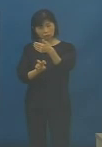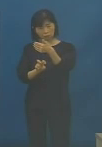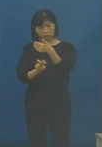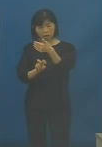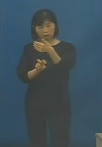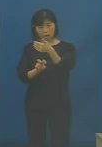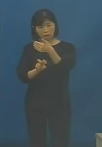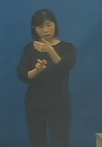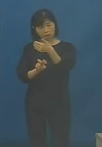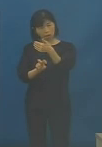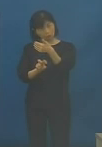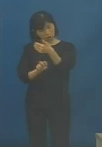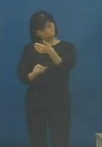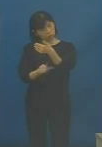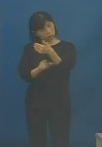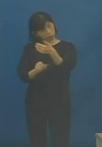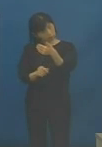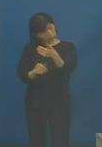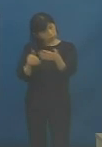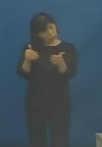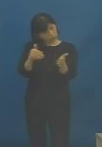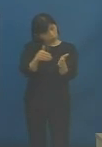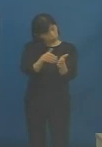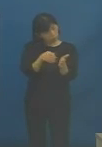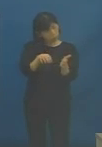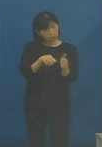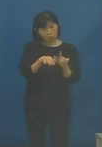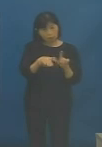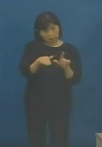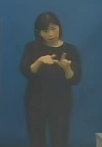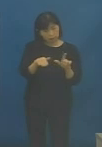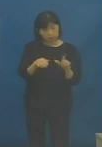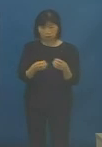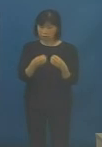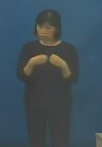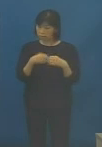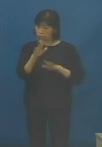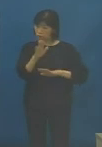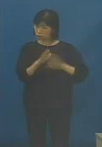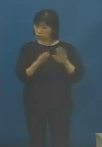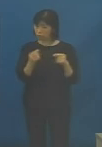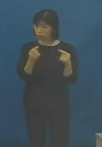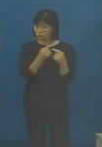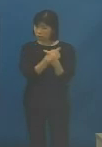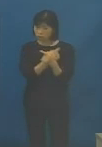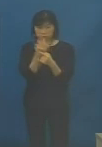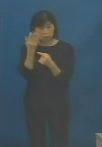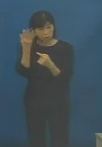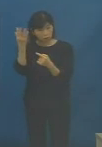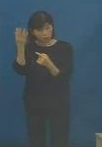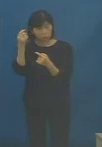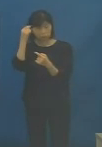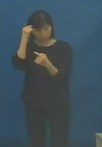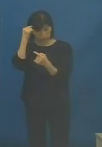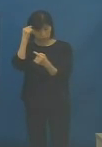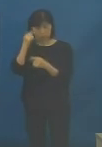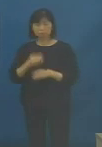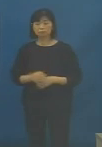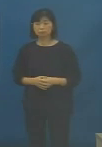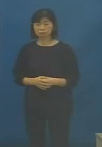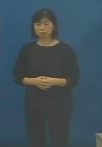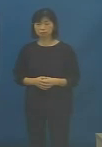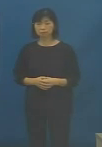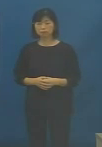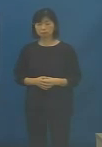した9月の後半のレベルになったとして、感染状況が変わってくる、だろうとは思いますけども、まあ、それ